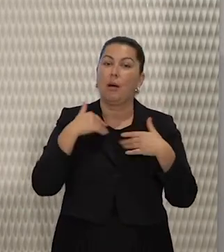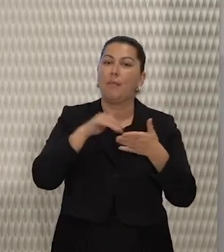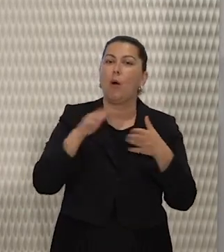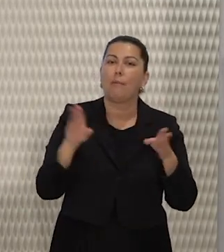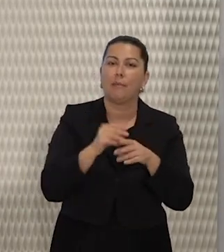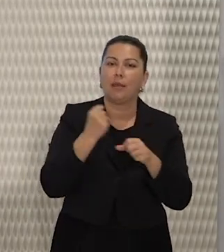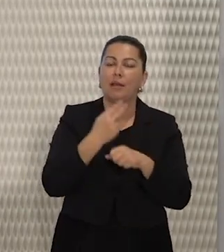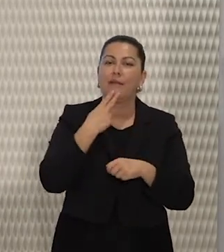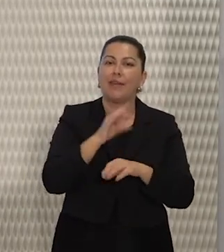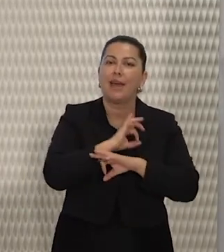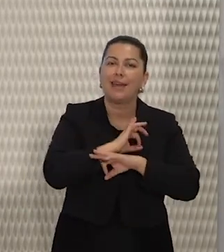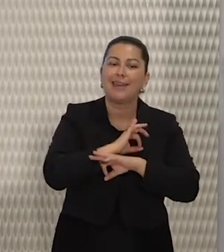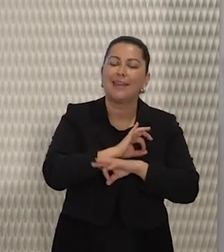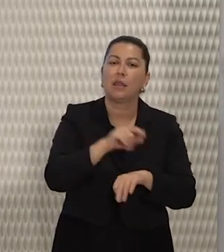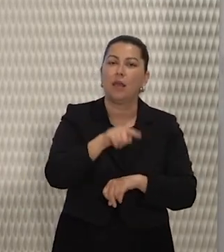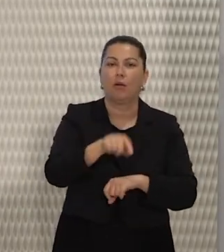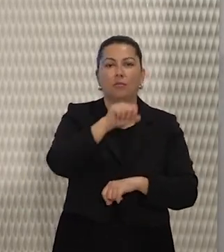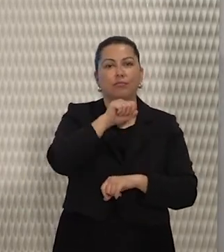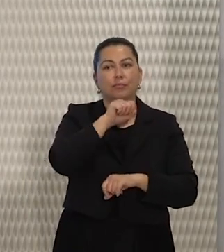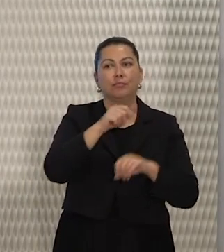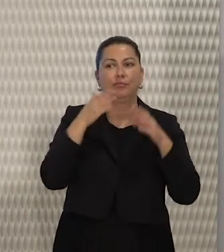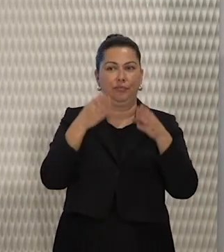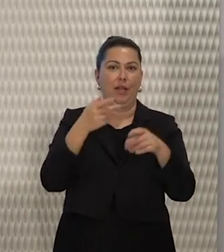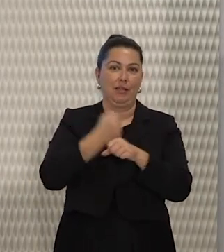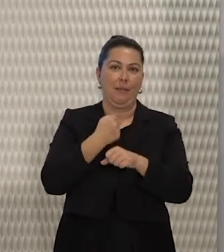die genau das erfüllen. Ja.